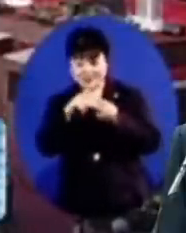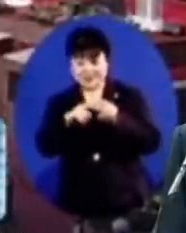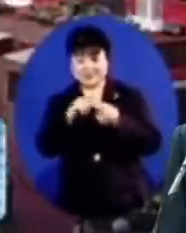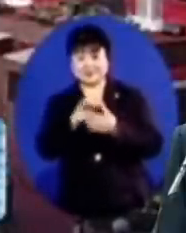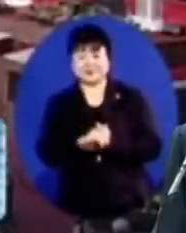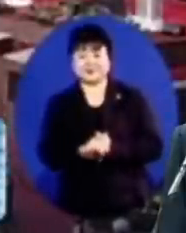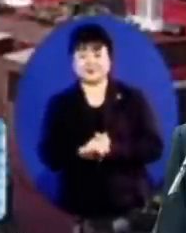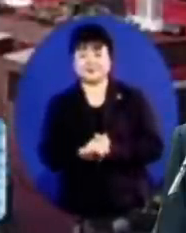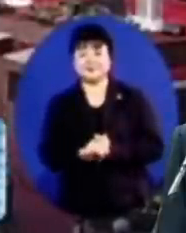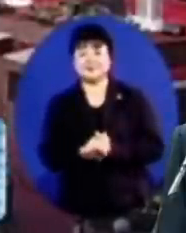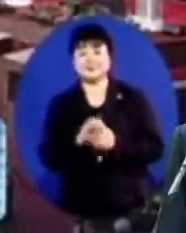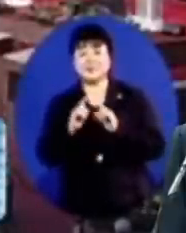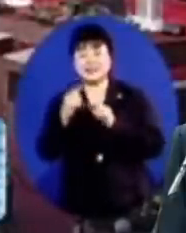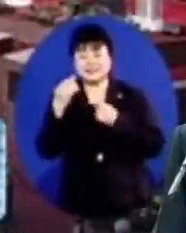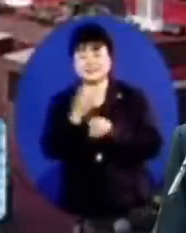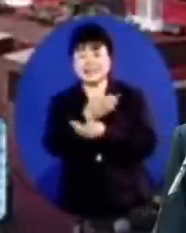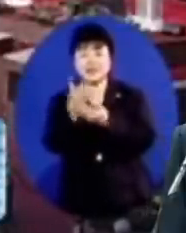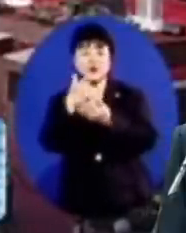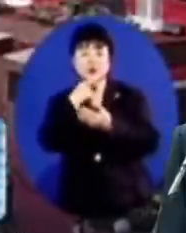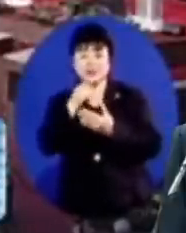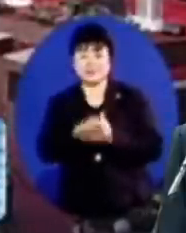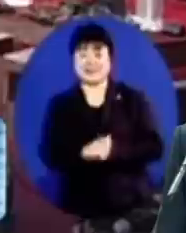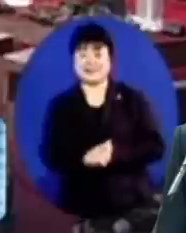이 제목으로 오늘 말씀을 나누고자 합니다.